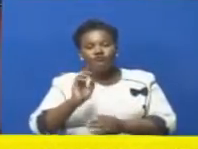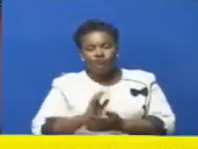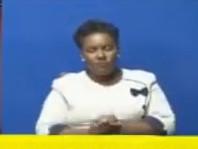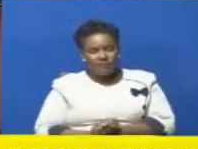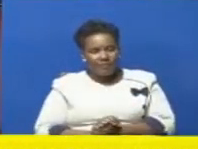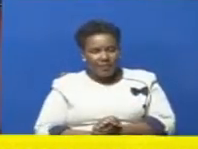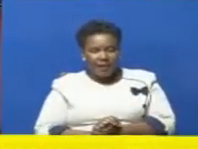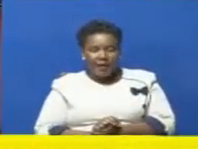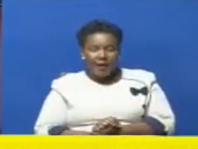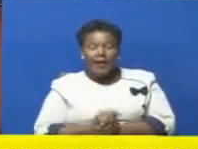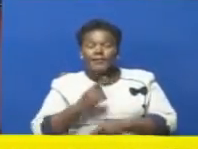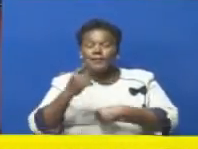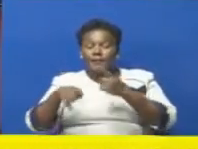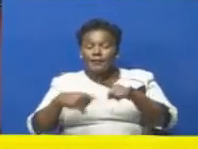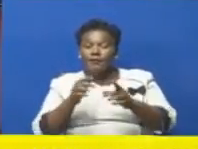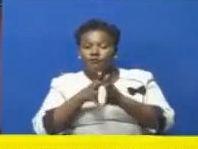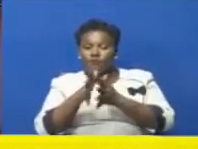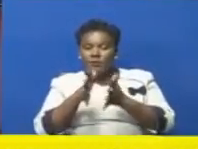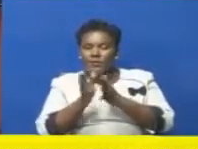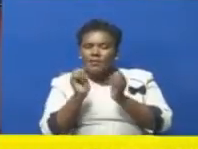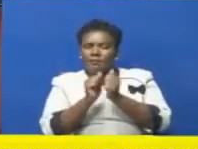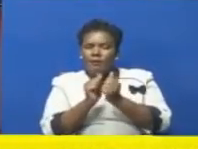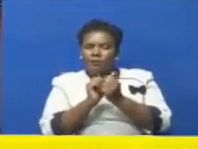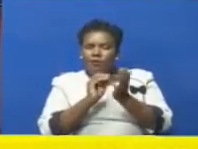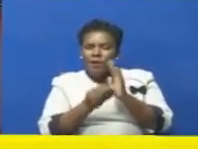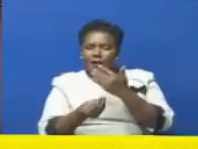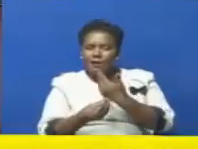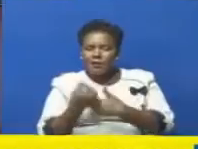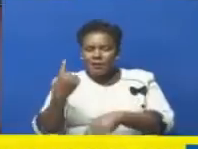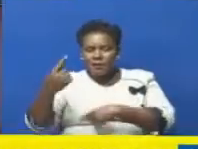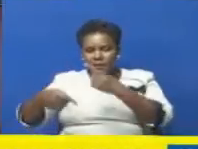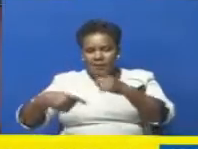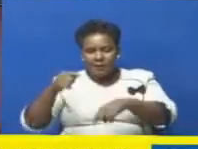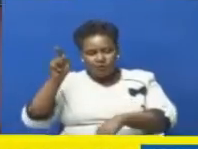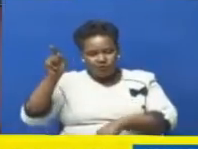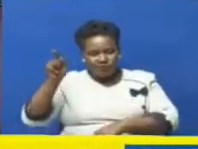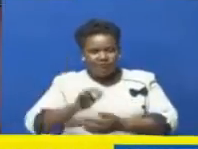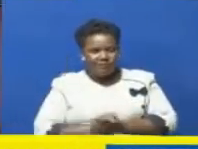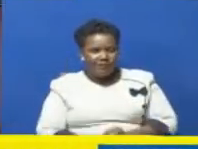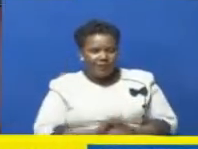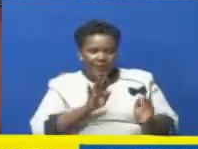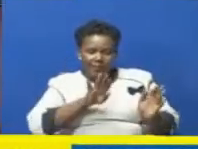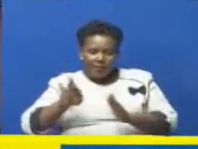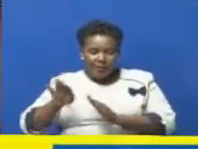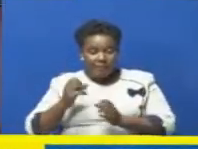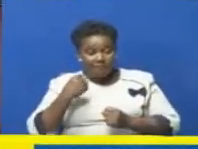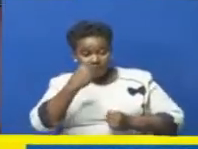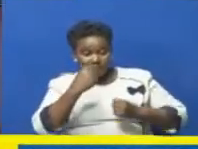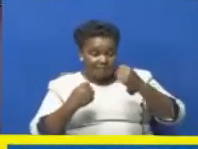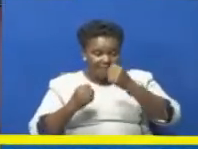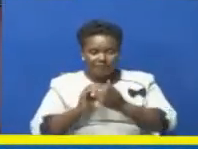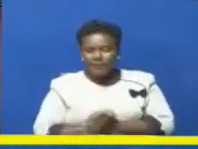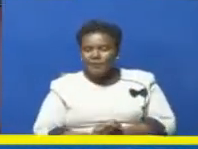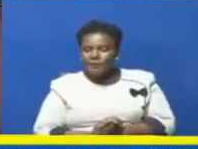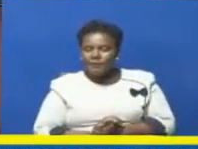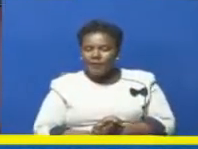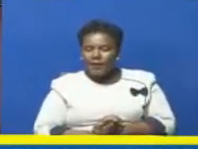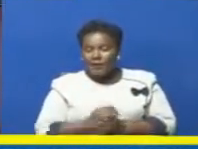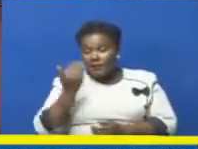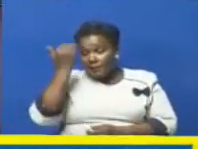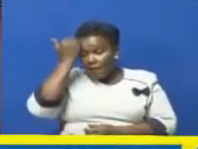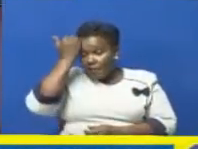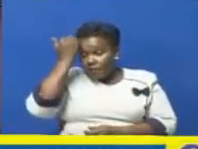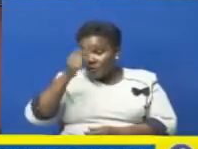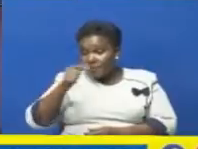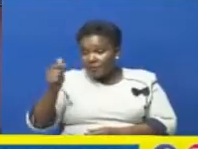tuendelea kufahamisha kile ambacho kinaendelea kutoka huko. Tuambie kwenye ndondi, bondia Hassan Nonga maarufu kama Tyson wa Bongo